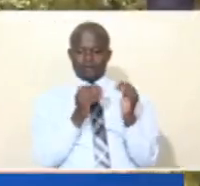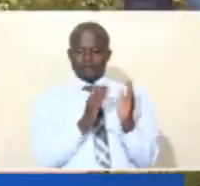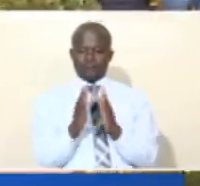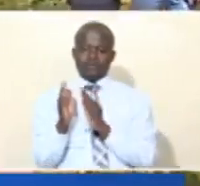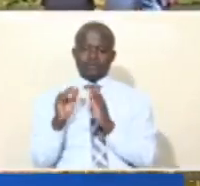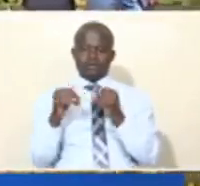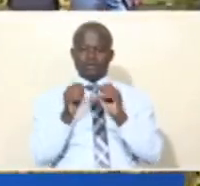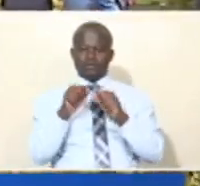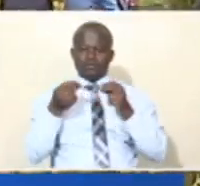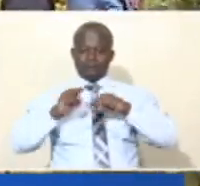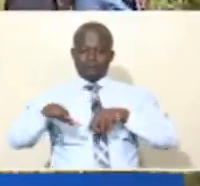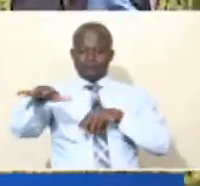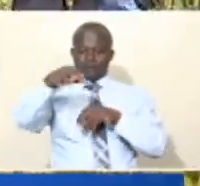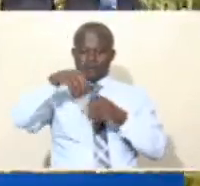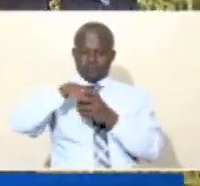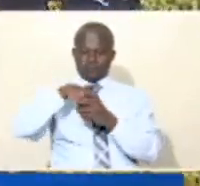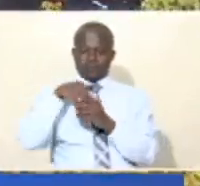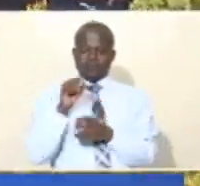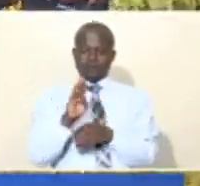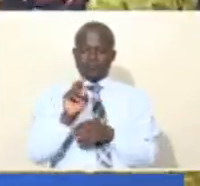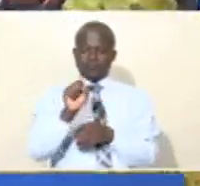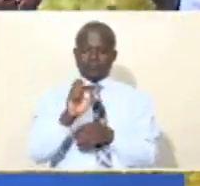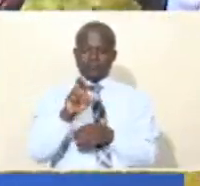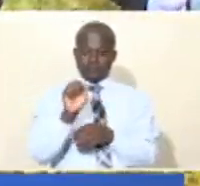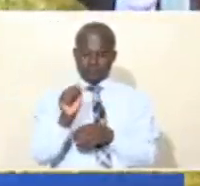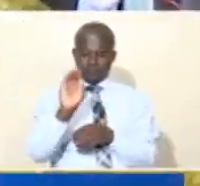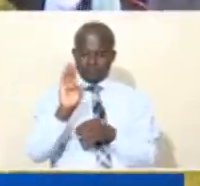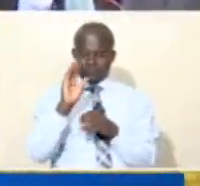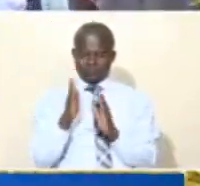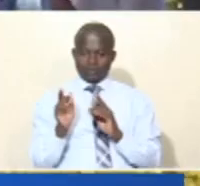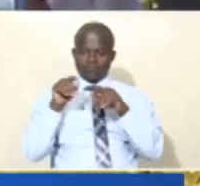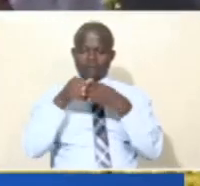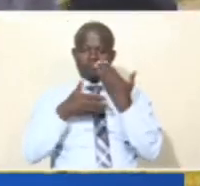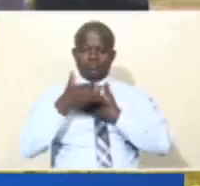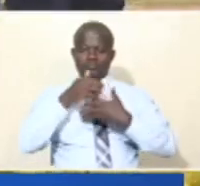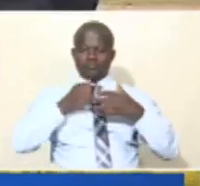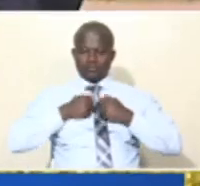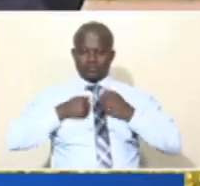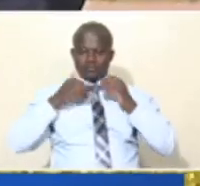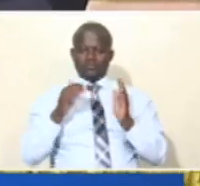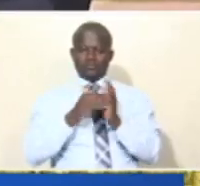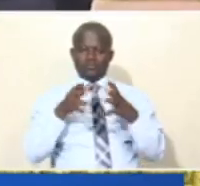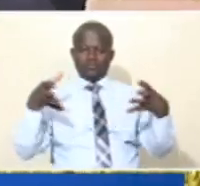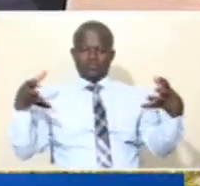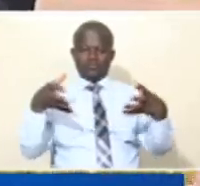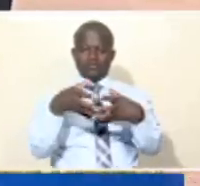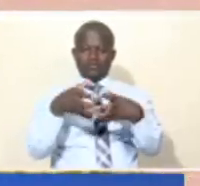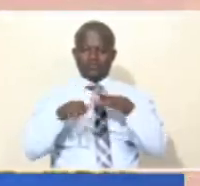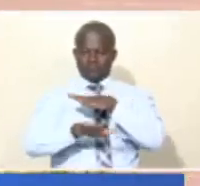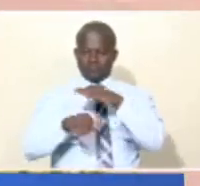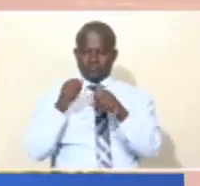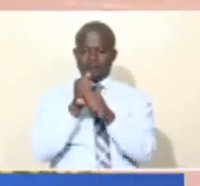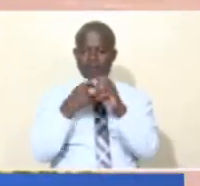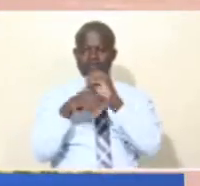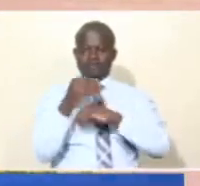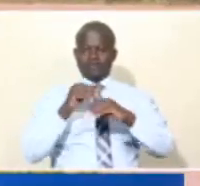kuzabera hano kuri stade iherereye mu karere ka Bugesera, aho abarundi baza bagasabana n'abanyarwanda, ndetse no guhuza aba bari hasi bakora ubucuruzi